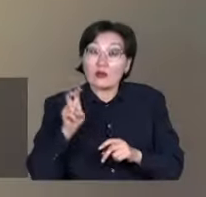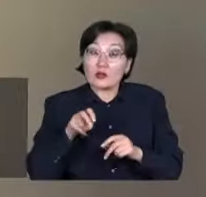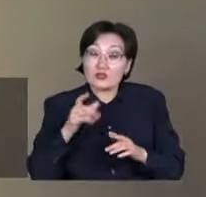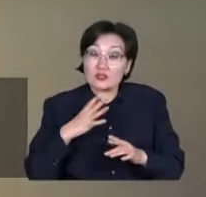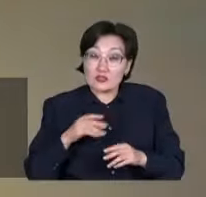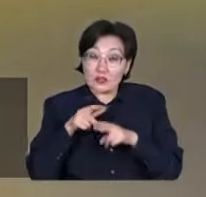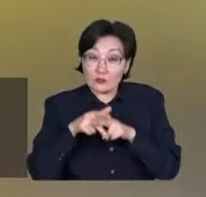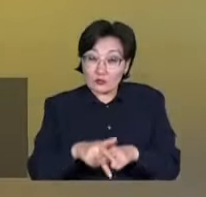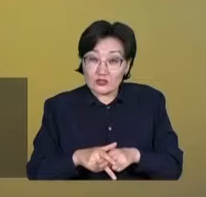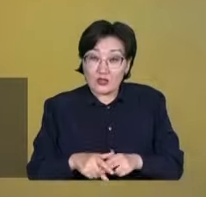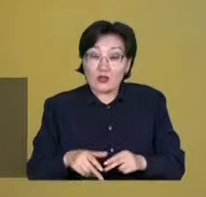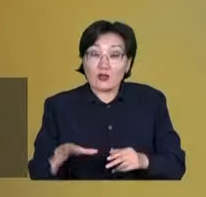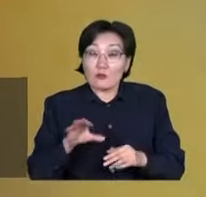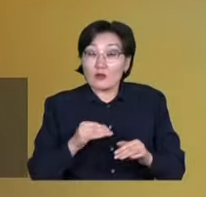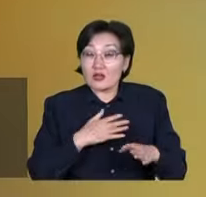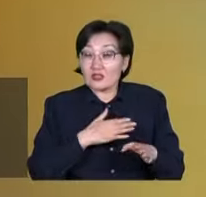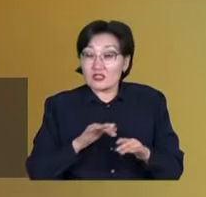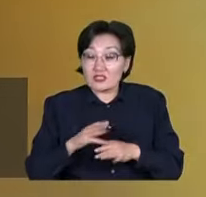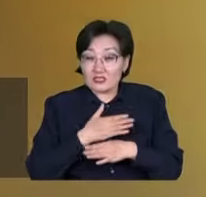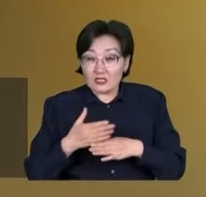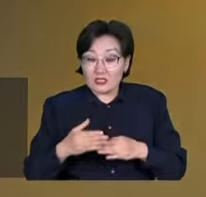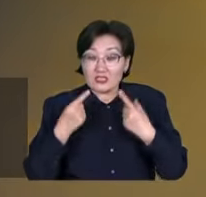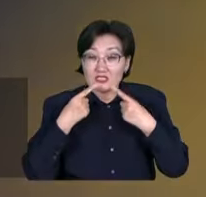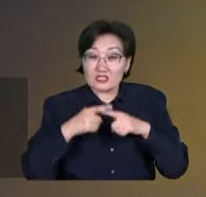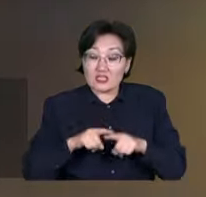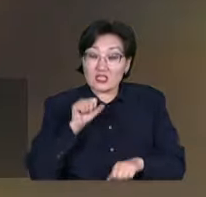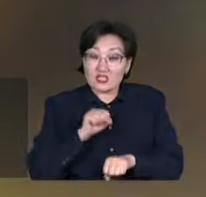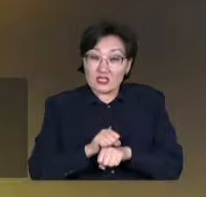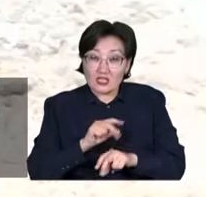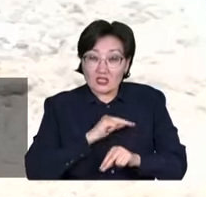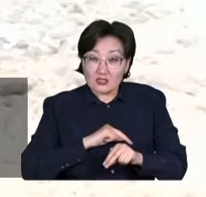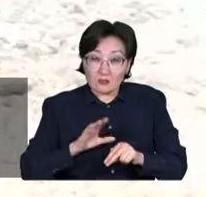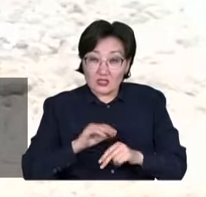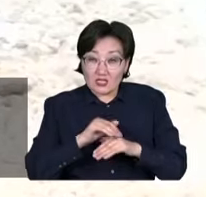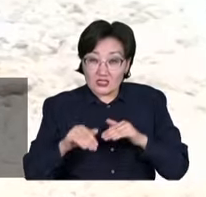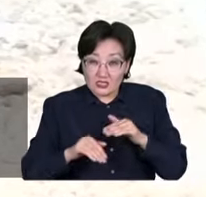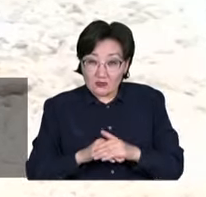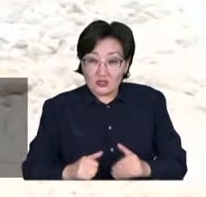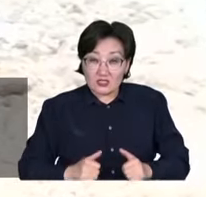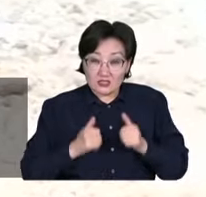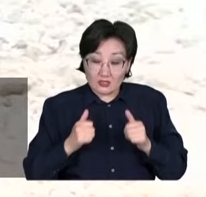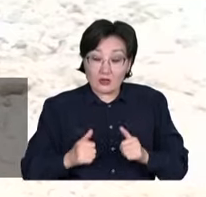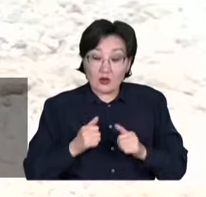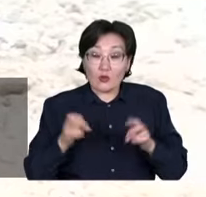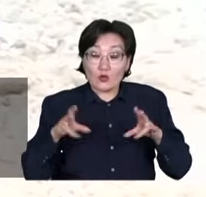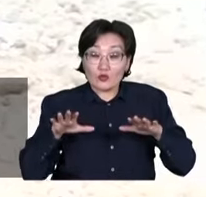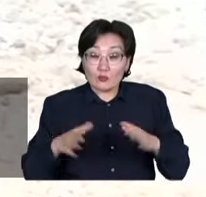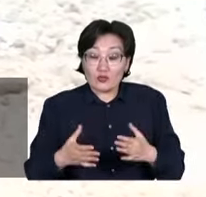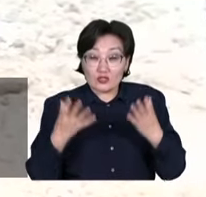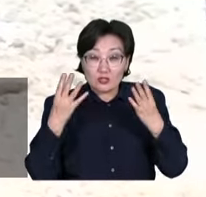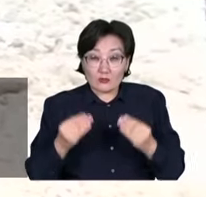болар іс болған соң техниканың тежегіші істемейтінін жасырмақ болды деп уәж айтады. Оқиға болған күні жаңағы Серік